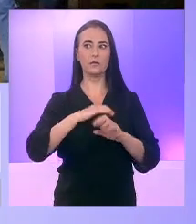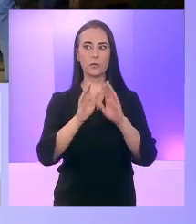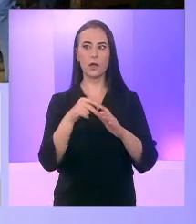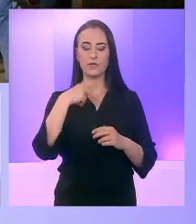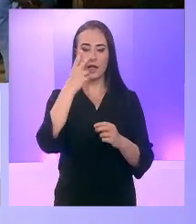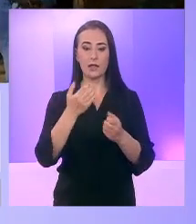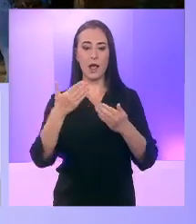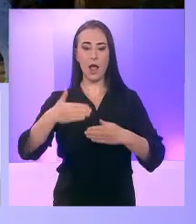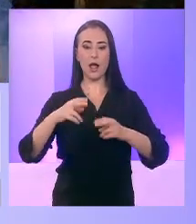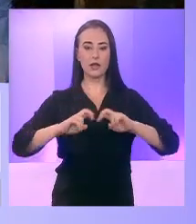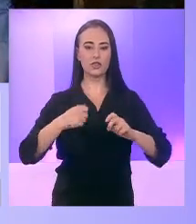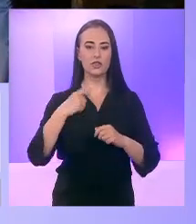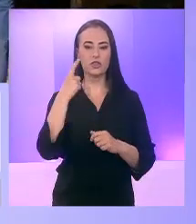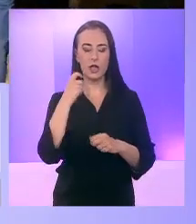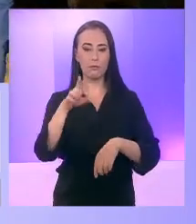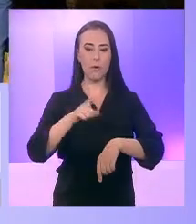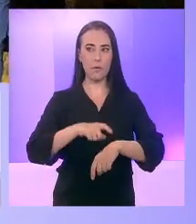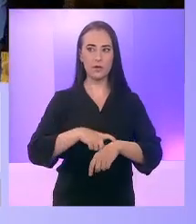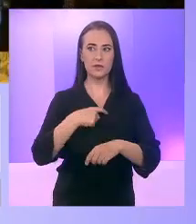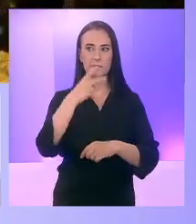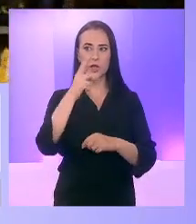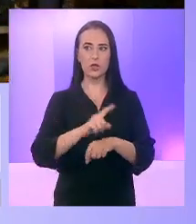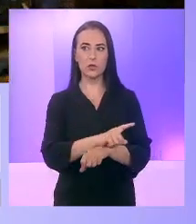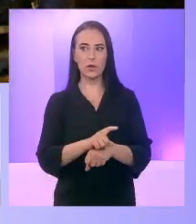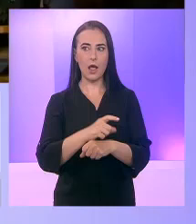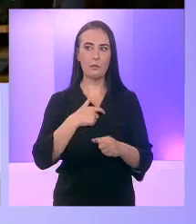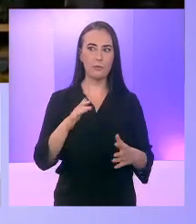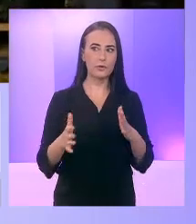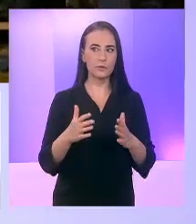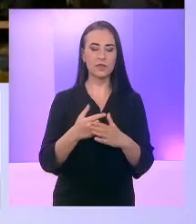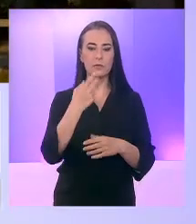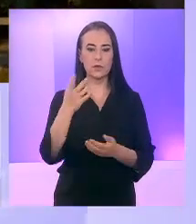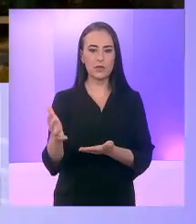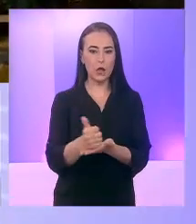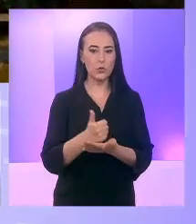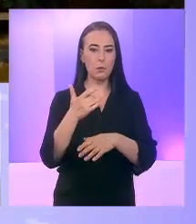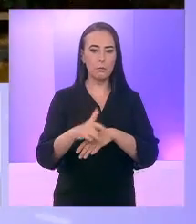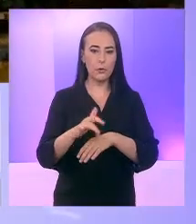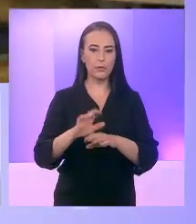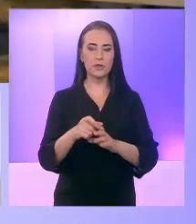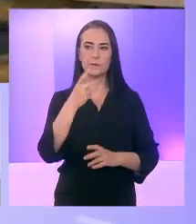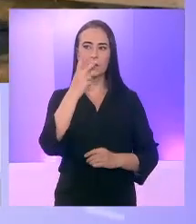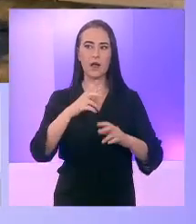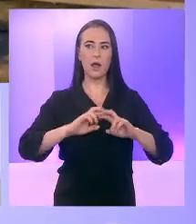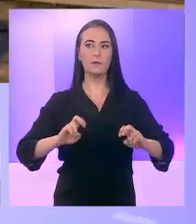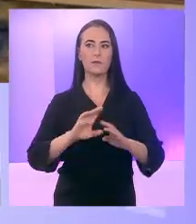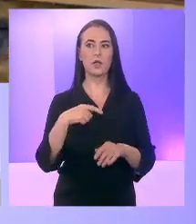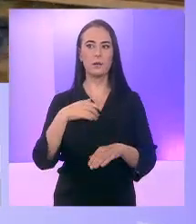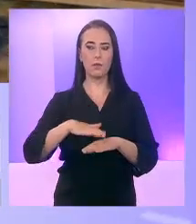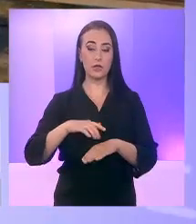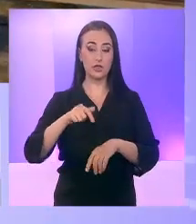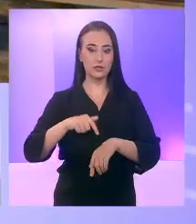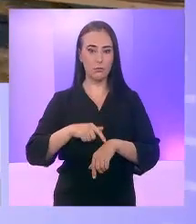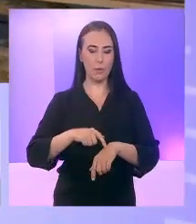cap, anchetatorii încearcă în acest moment să contureze un posibil portret robot al celui pe care îl caută, pentru că până în acest